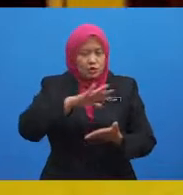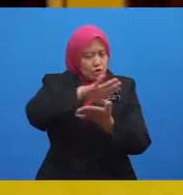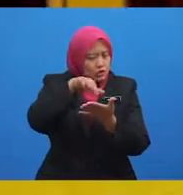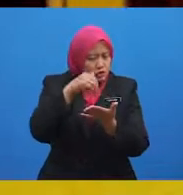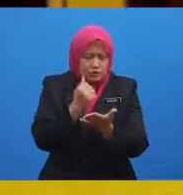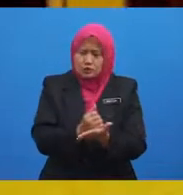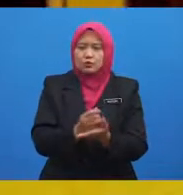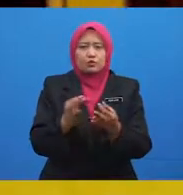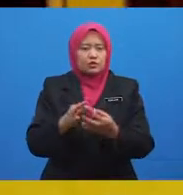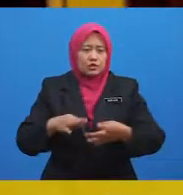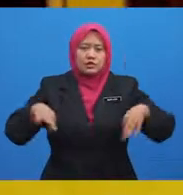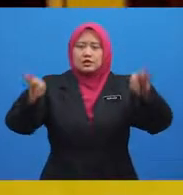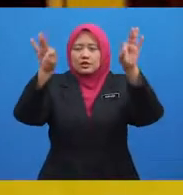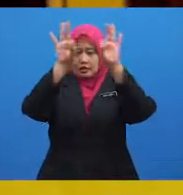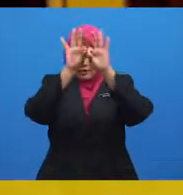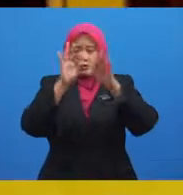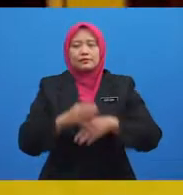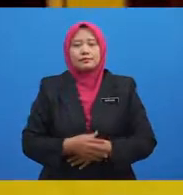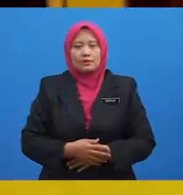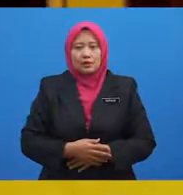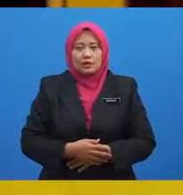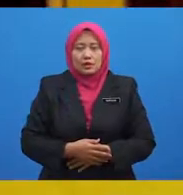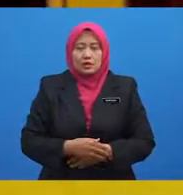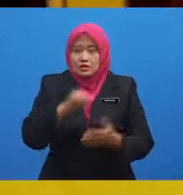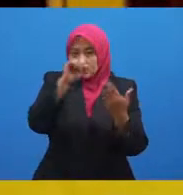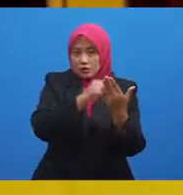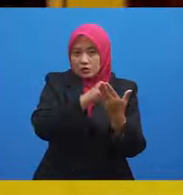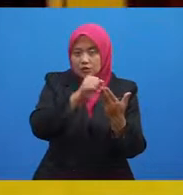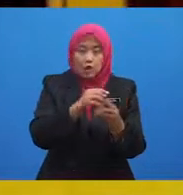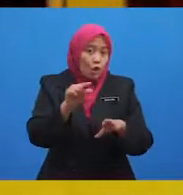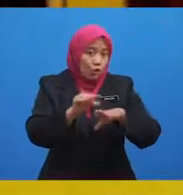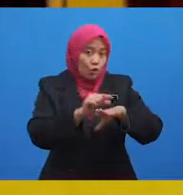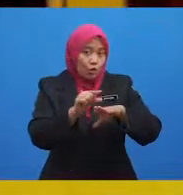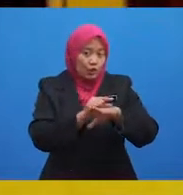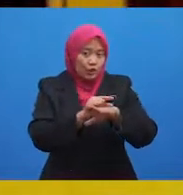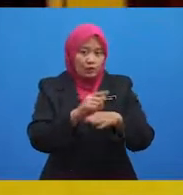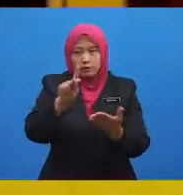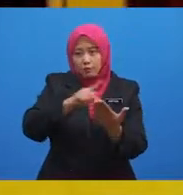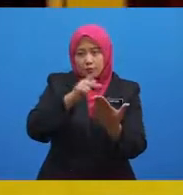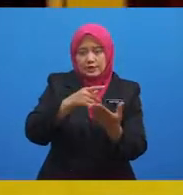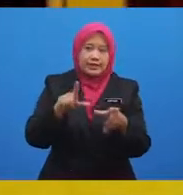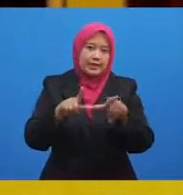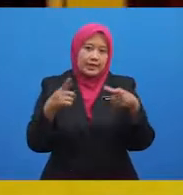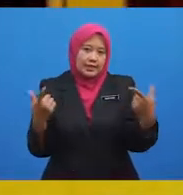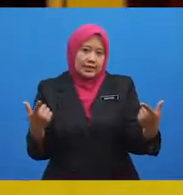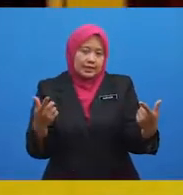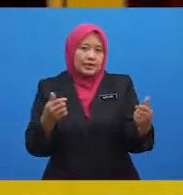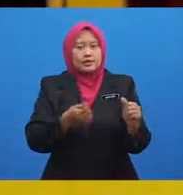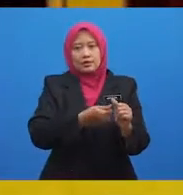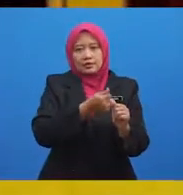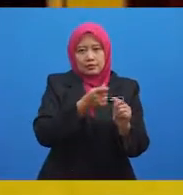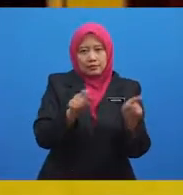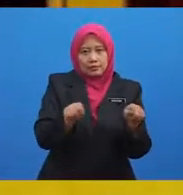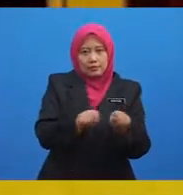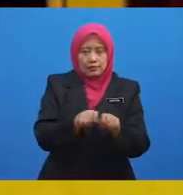itu, seloka juga menggunakan puisi lain seperti pantun dan syair dalam